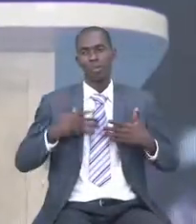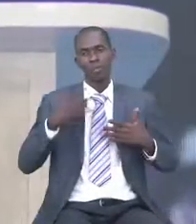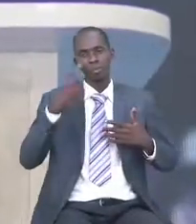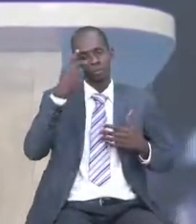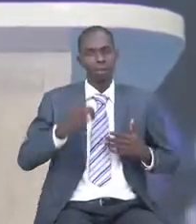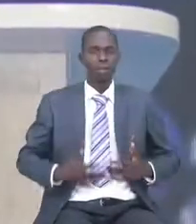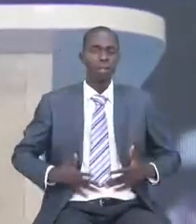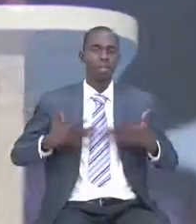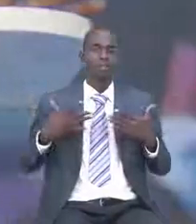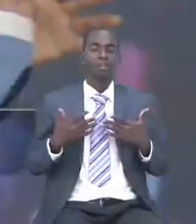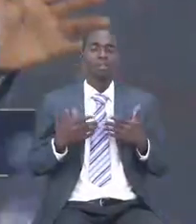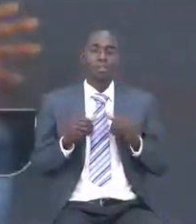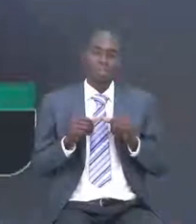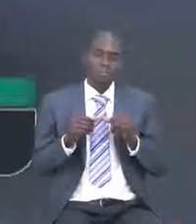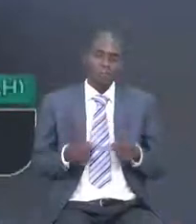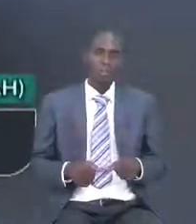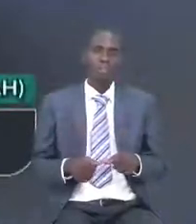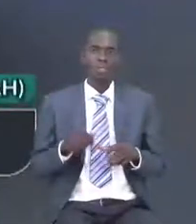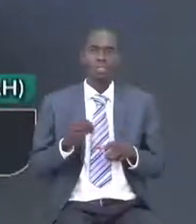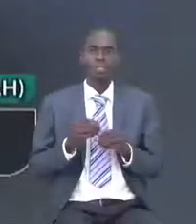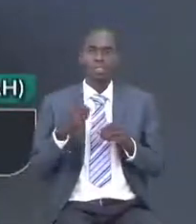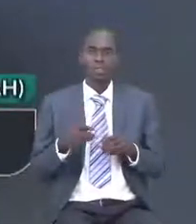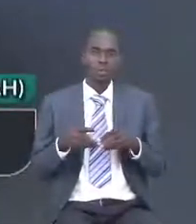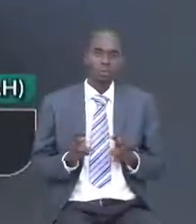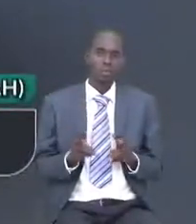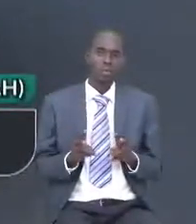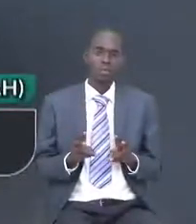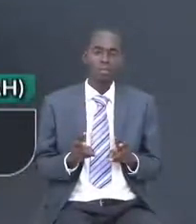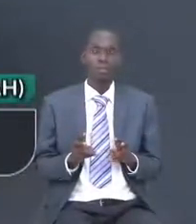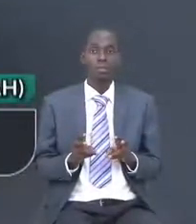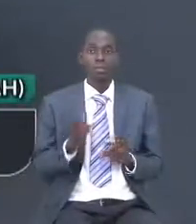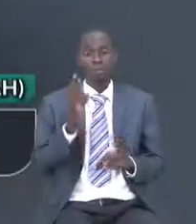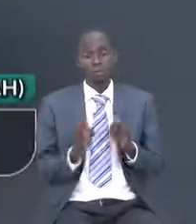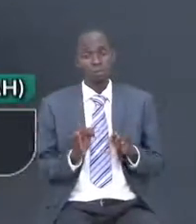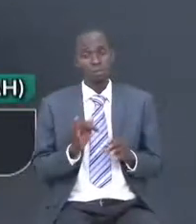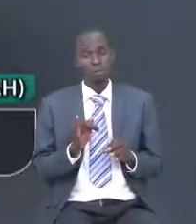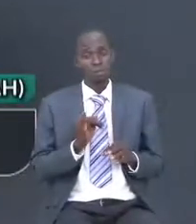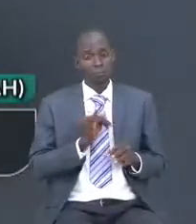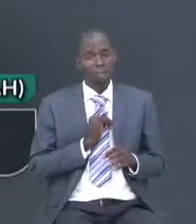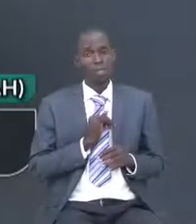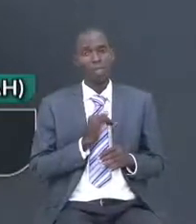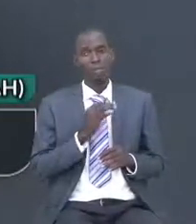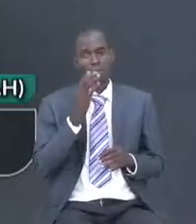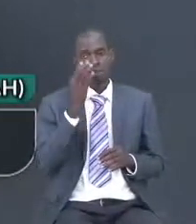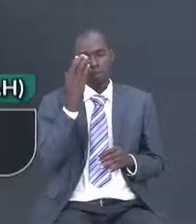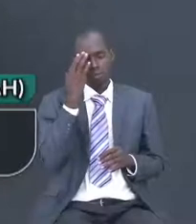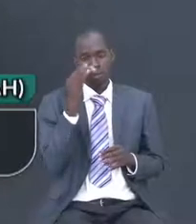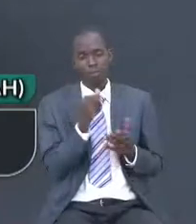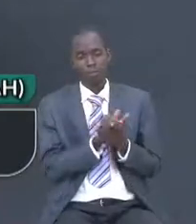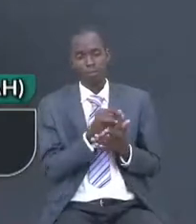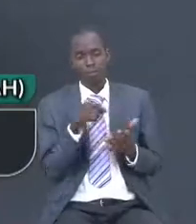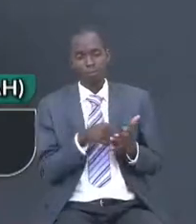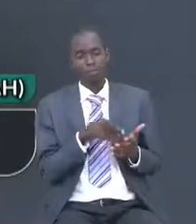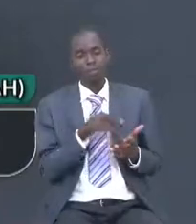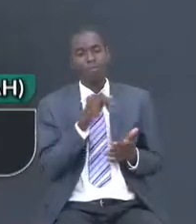chemin de la vie pour la vie. Restez sur le chemin. Si